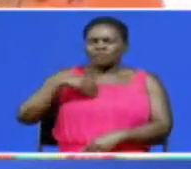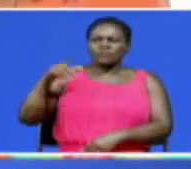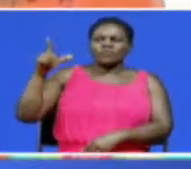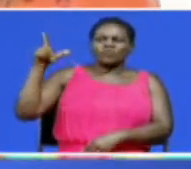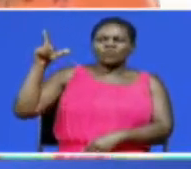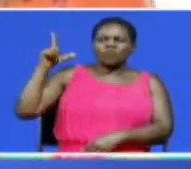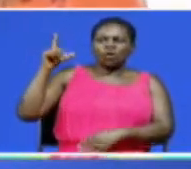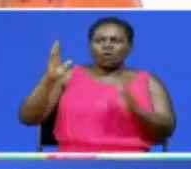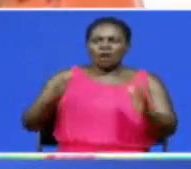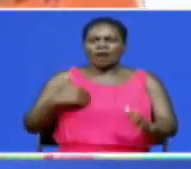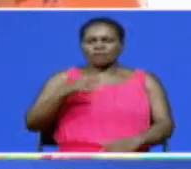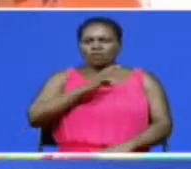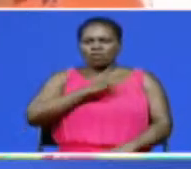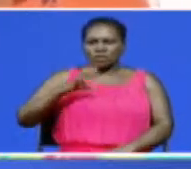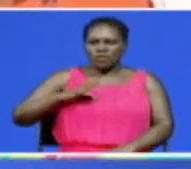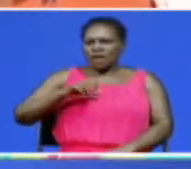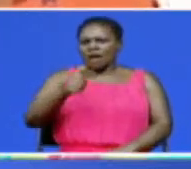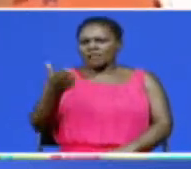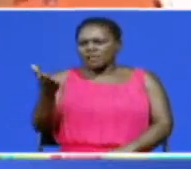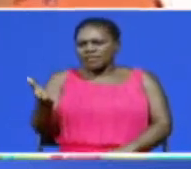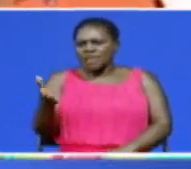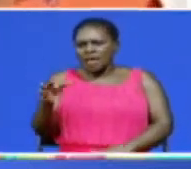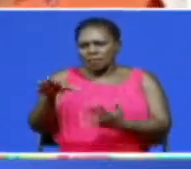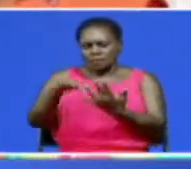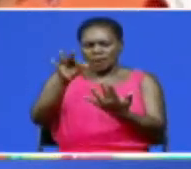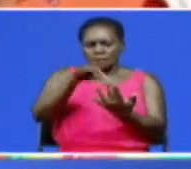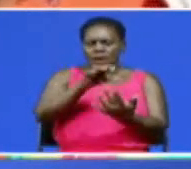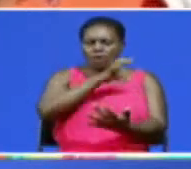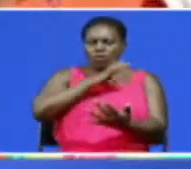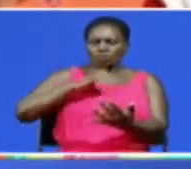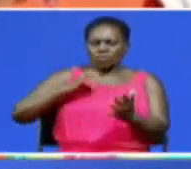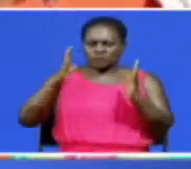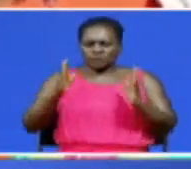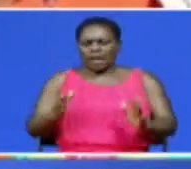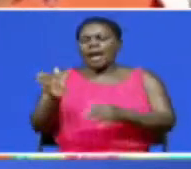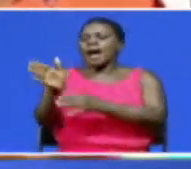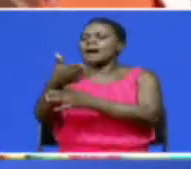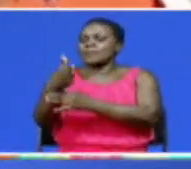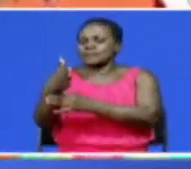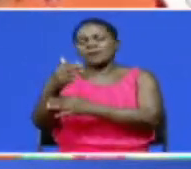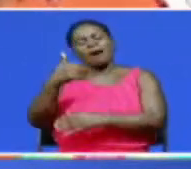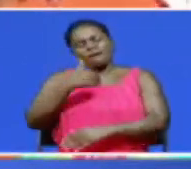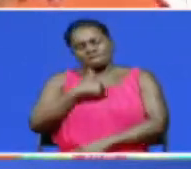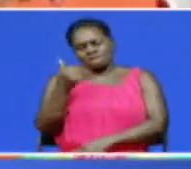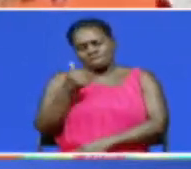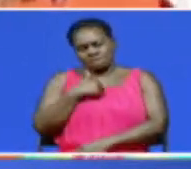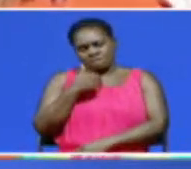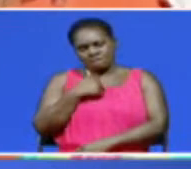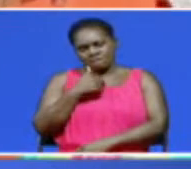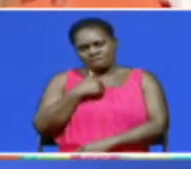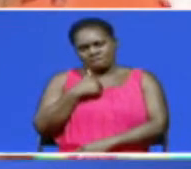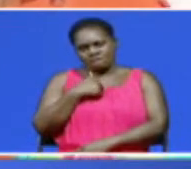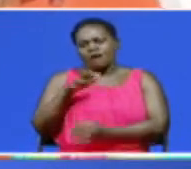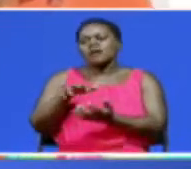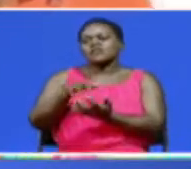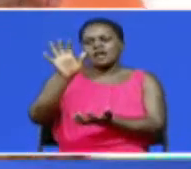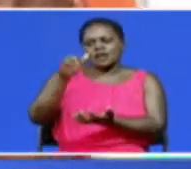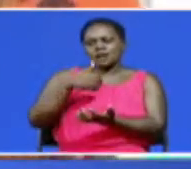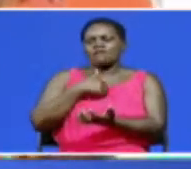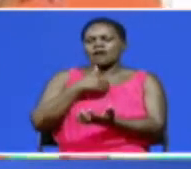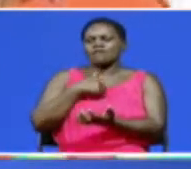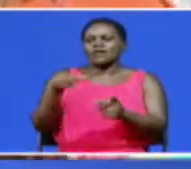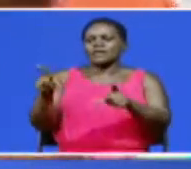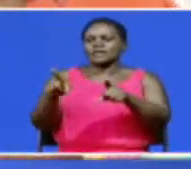even have the commissioners. Hao ambao wanachaguliwa kama ma commissioners, kama ma ambassadors. We have that profession even in Tana River. We